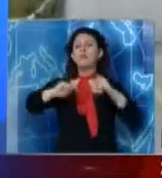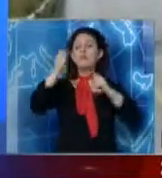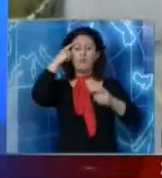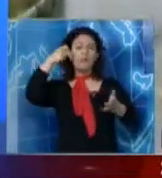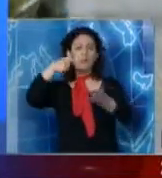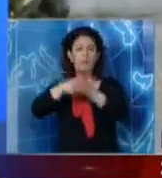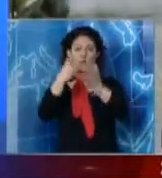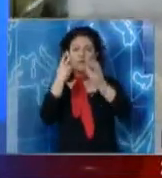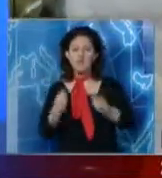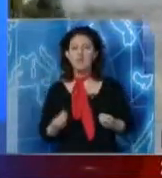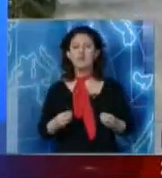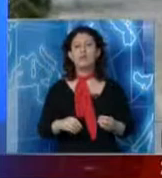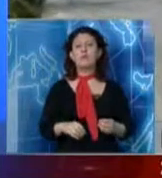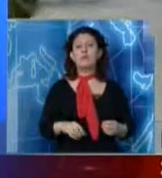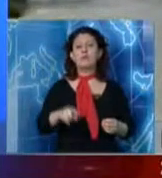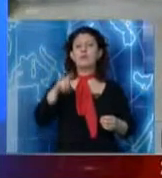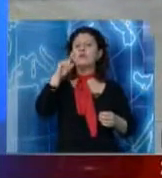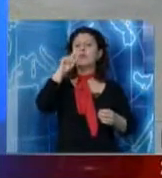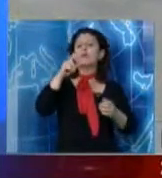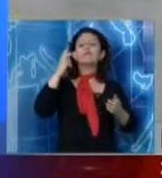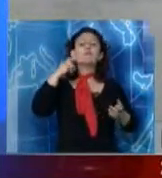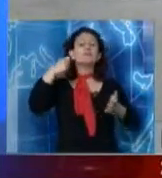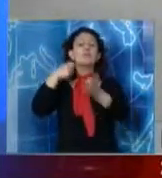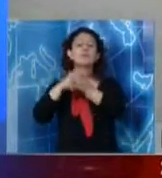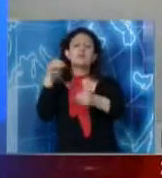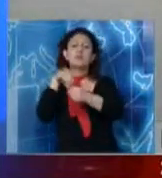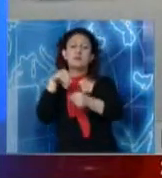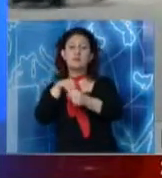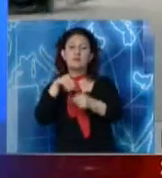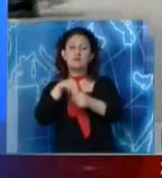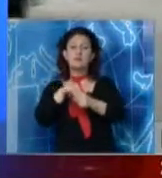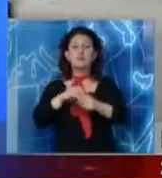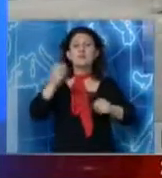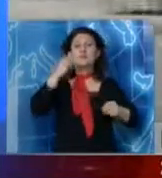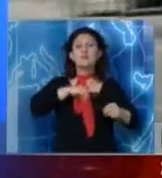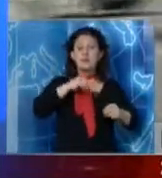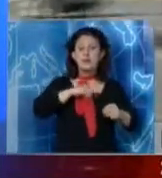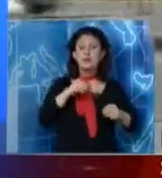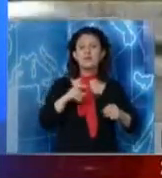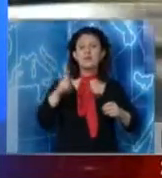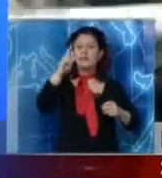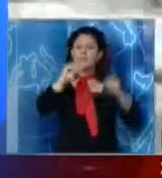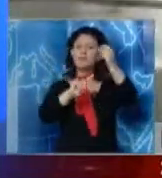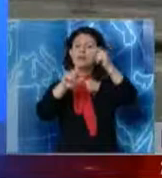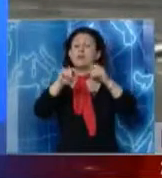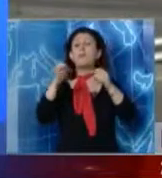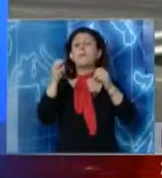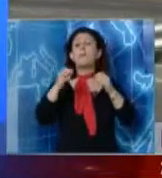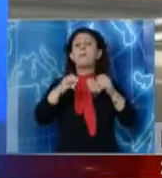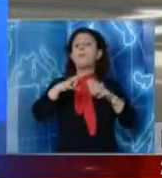müracaatında bulundular. Bunlar resmi işlemler, YÖK'e. Zannediyorum bir uygulaması Belçika'da